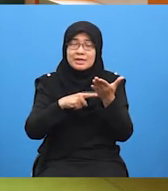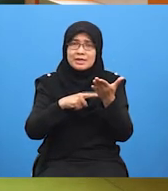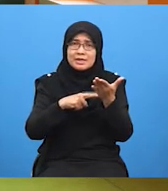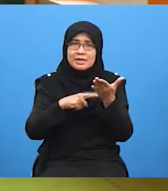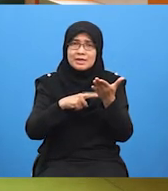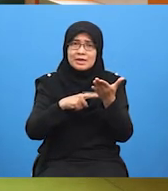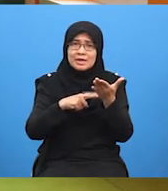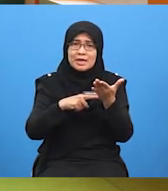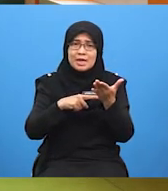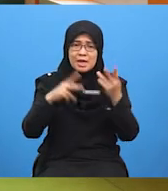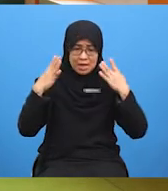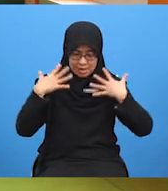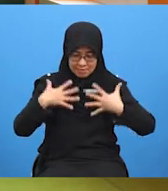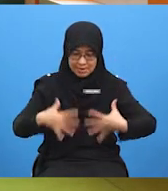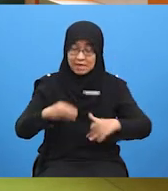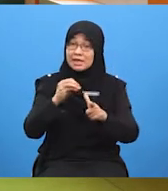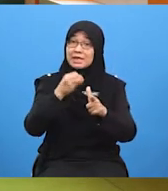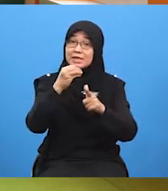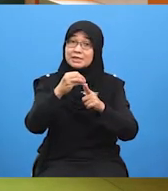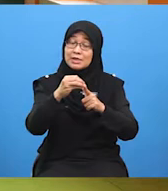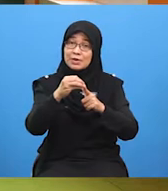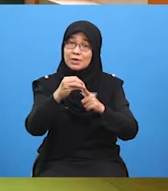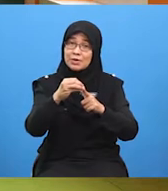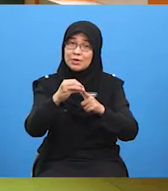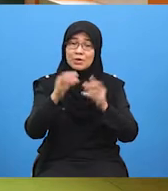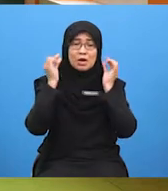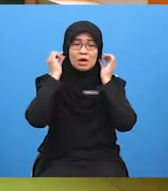Adakah pelitup muka pakaian atau aksesori?